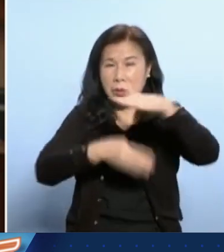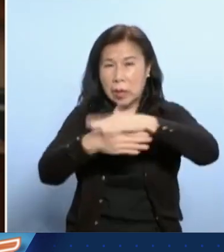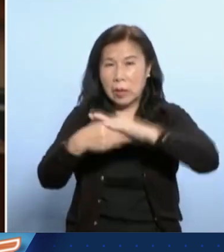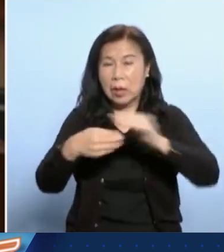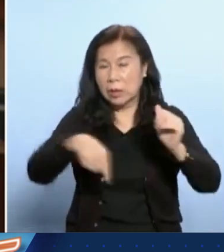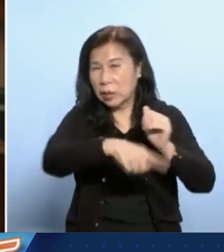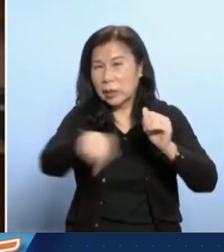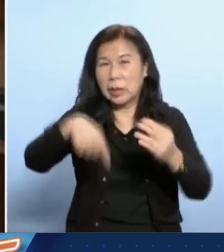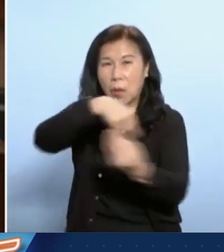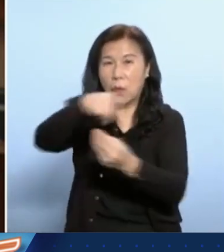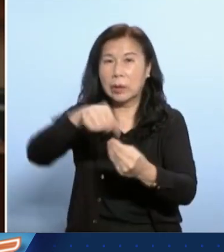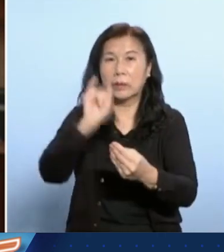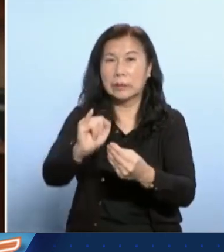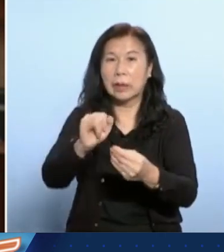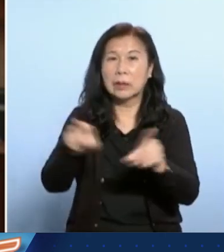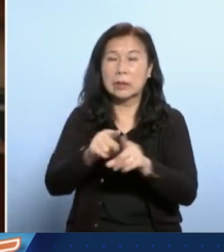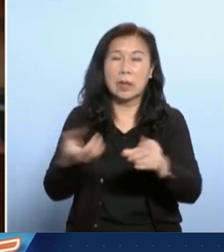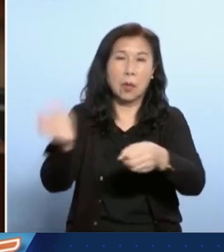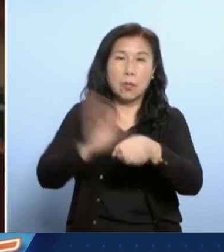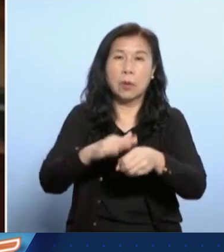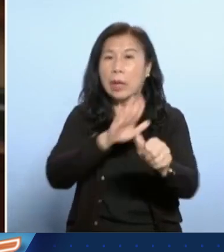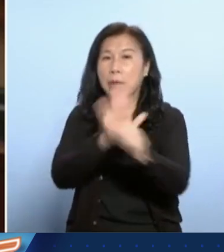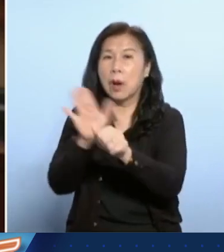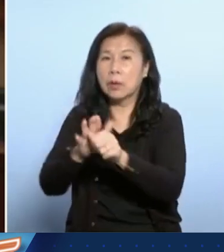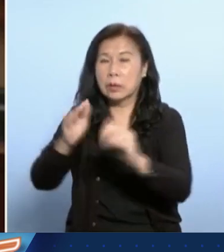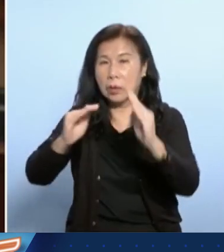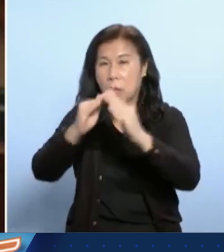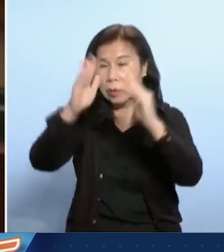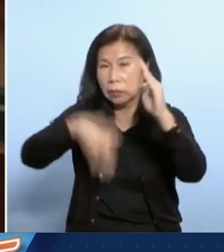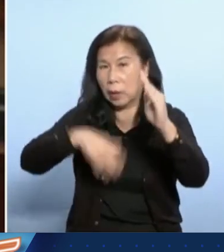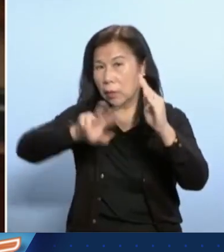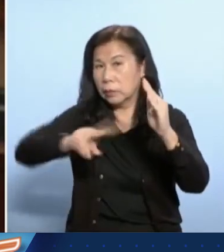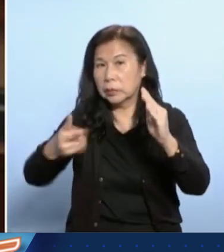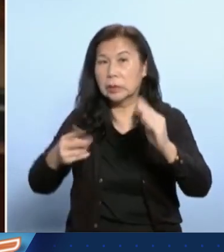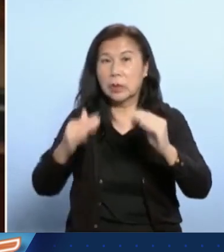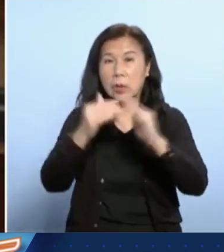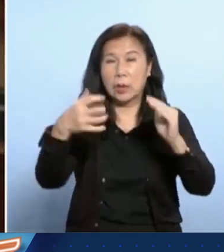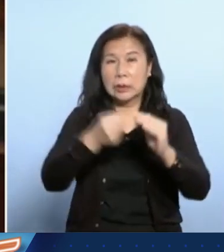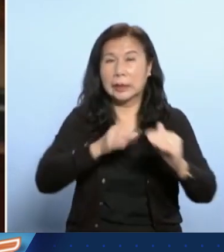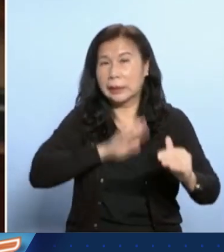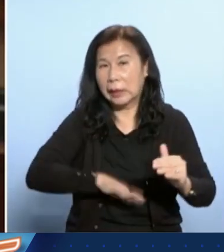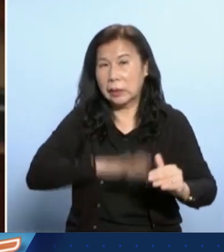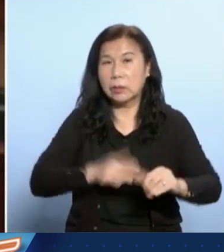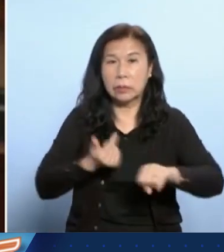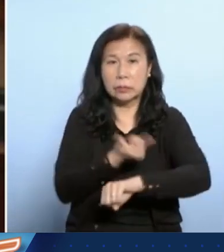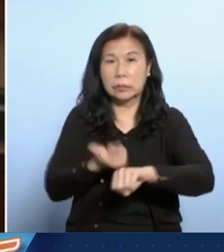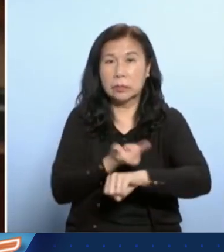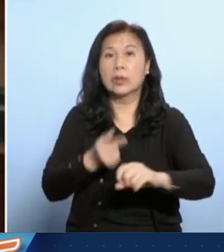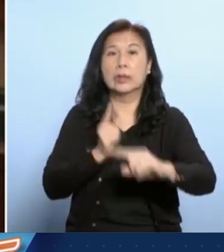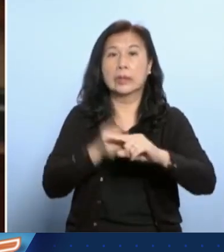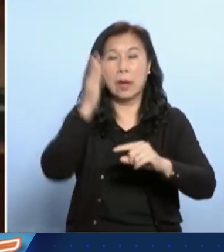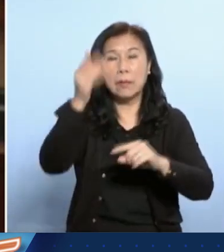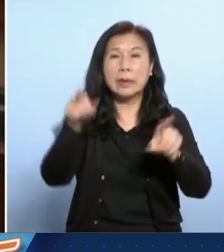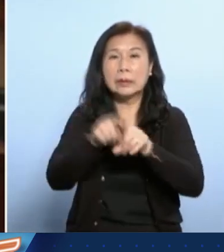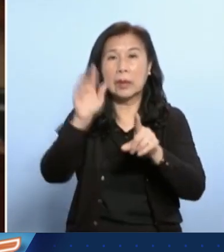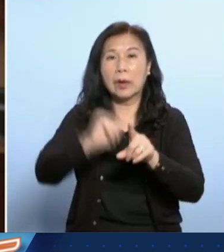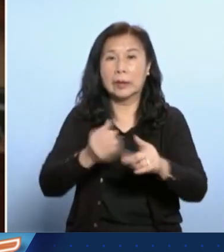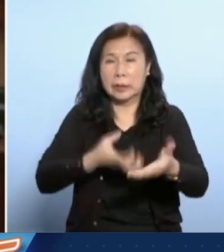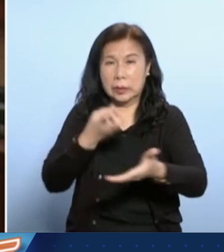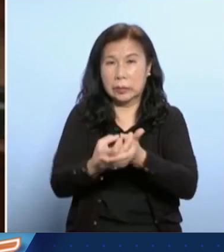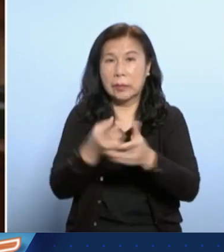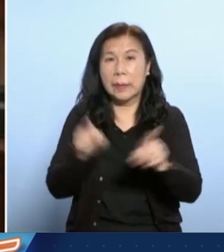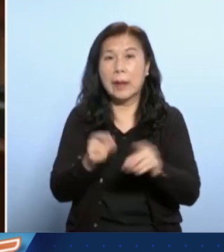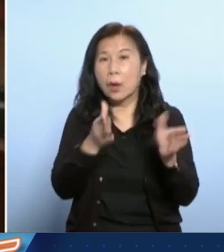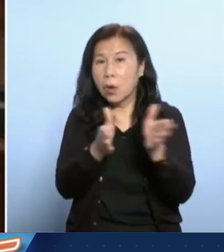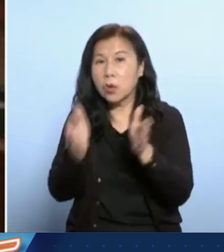地方，搞到啲環境惡劣曬，我哋補貼咗佢去做呢啲維修。所以有好多業主咧，其實都忍受咗好耐，都好希望咧係可以認真咧，